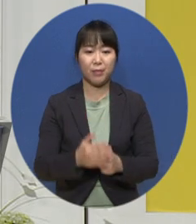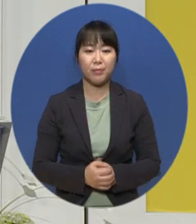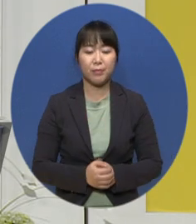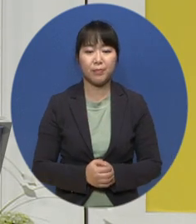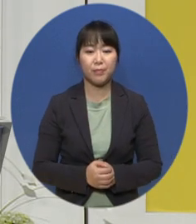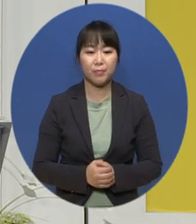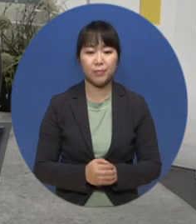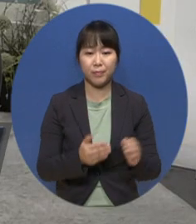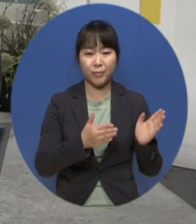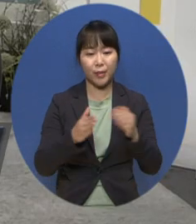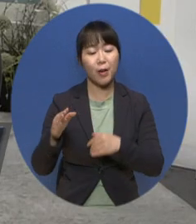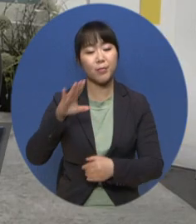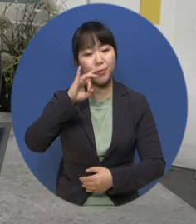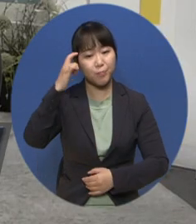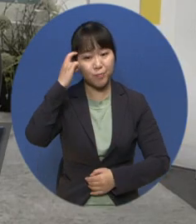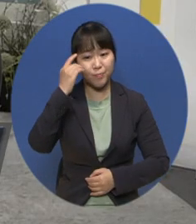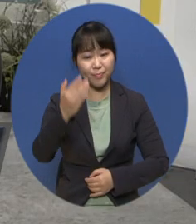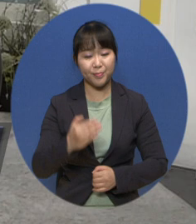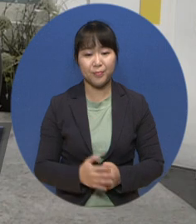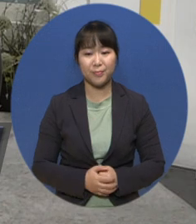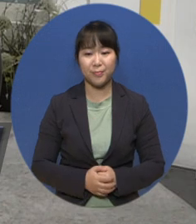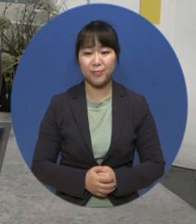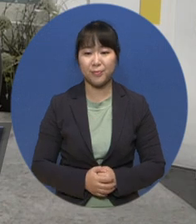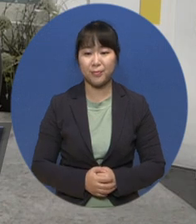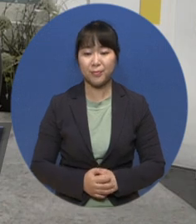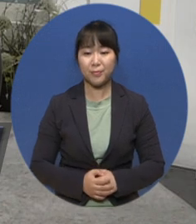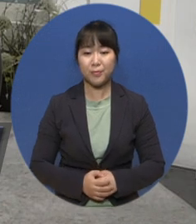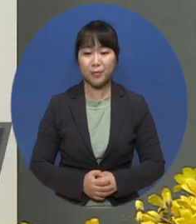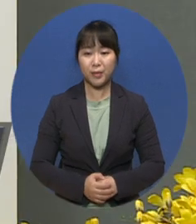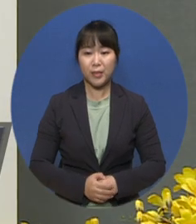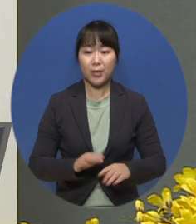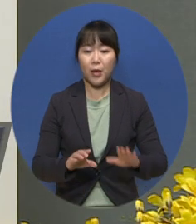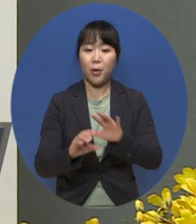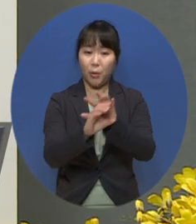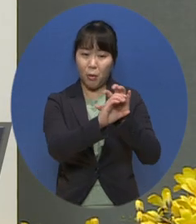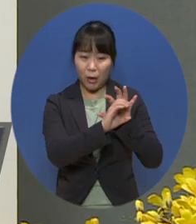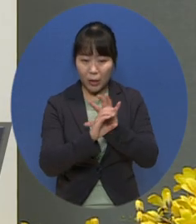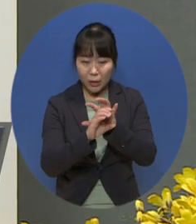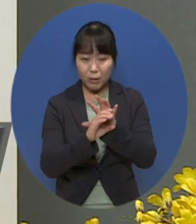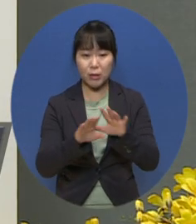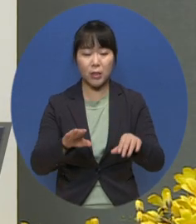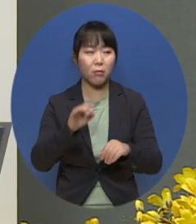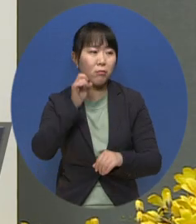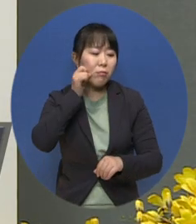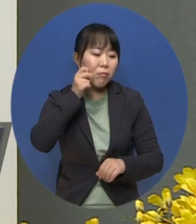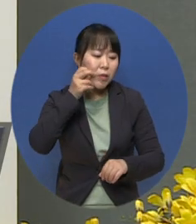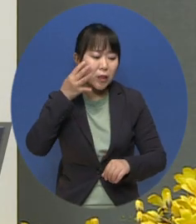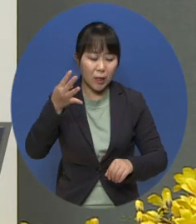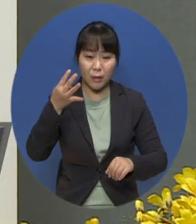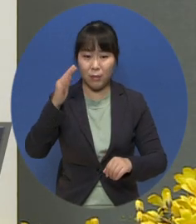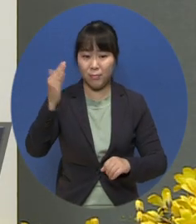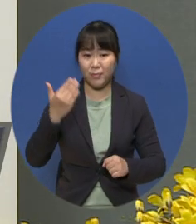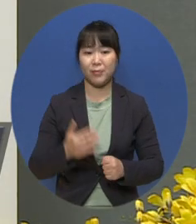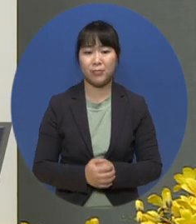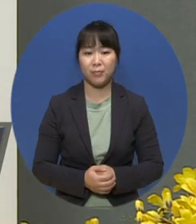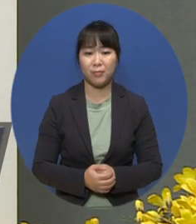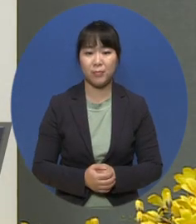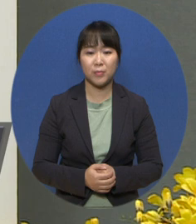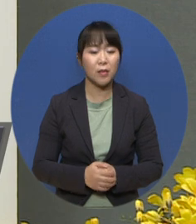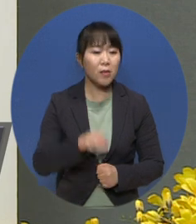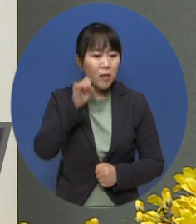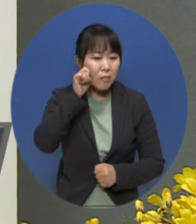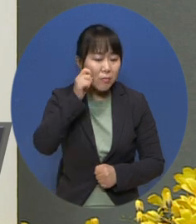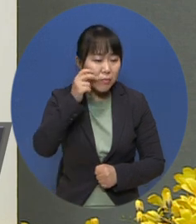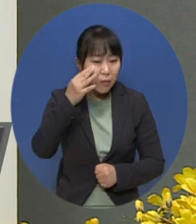에 다음 질문 한번 해내겠습니다 예 그러나 사태가 이 제 넉달 째 접어들었어요 그래서 이 넉